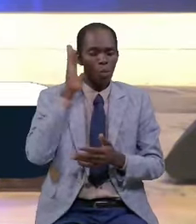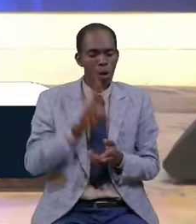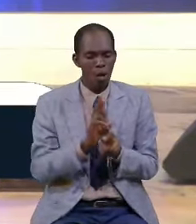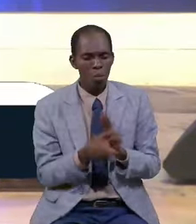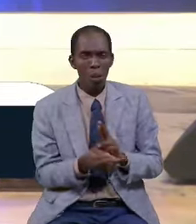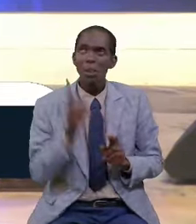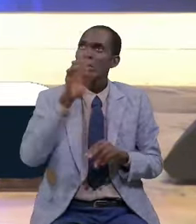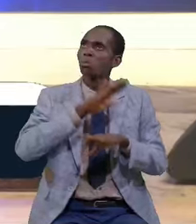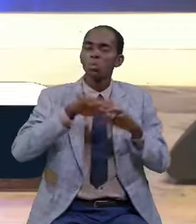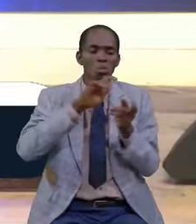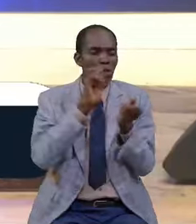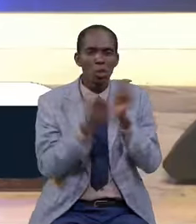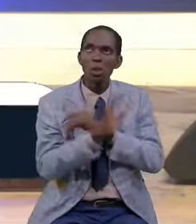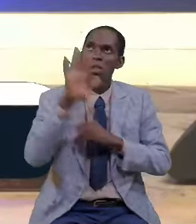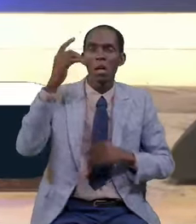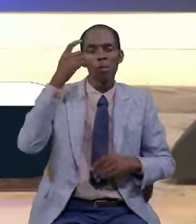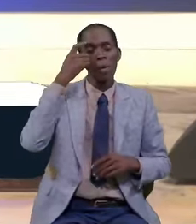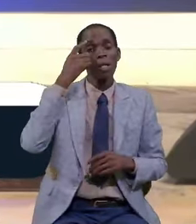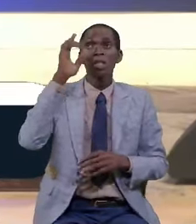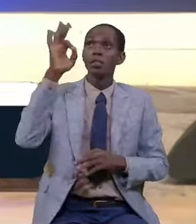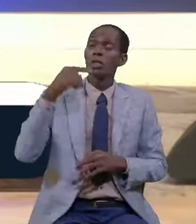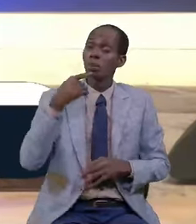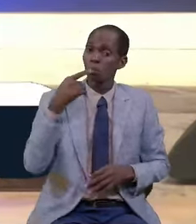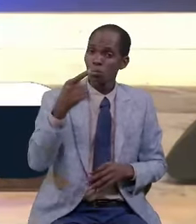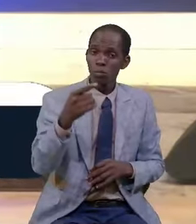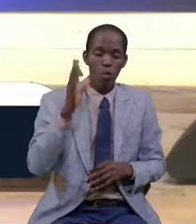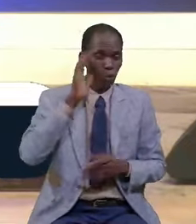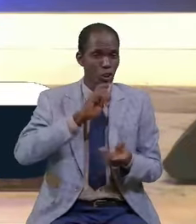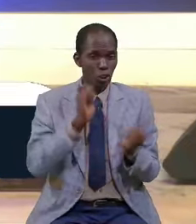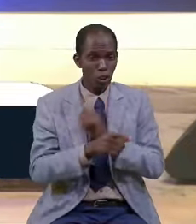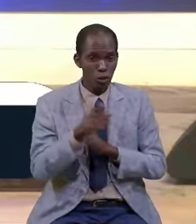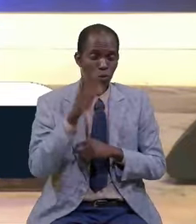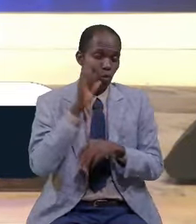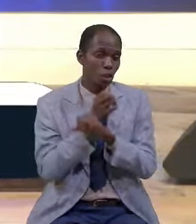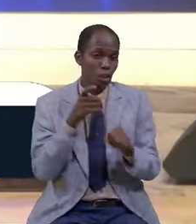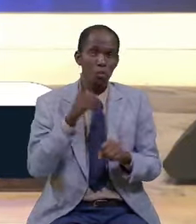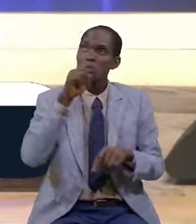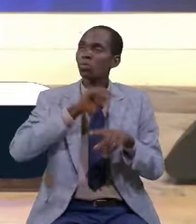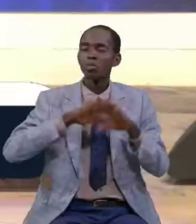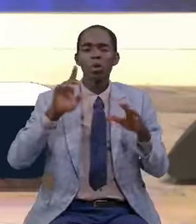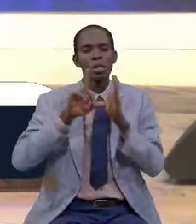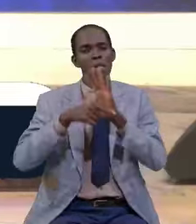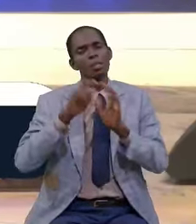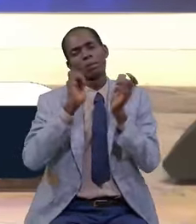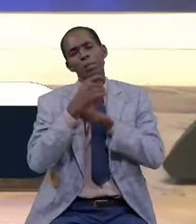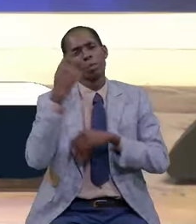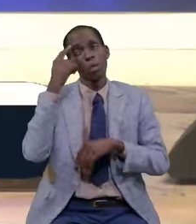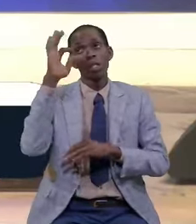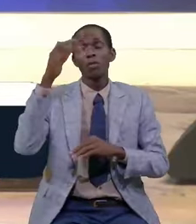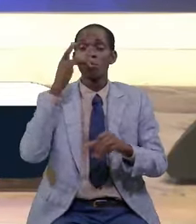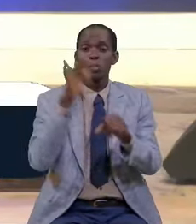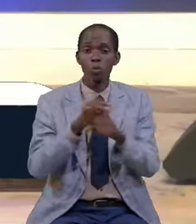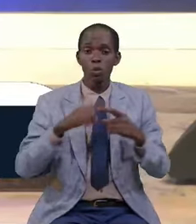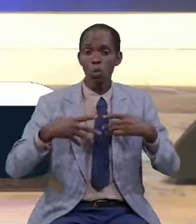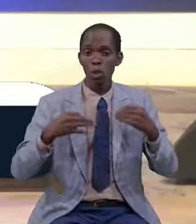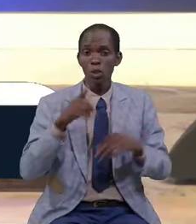son avis. S'il a dit qu'il va te sauver, il ne va pas changer d'avis. S'il a dit qu'il va te guérir, il ne va pas changer ce qu'il a dit.